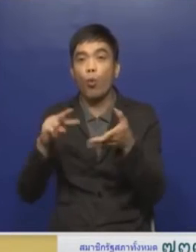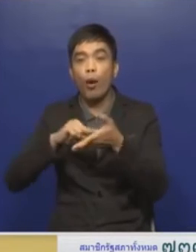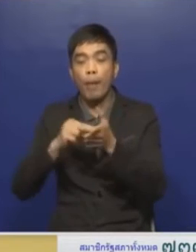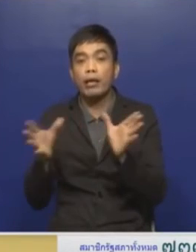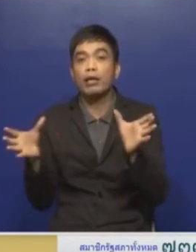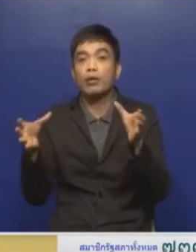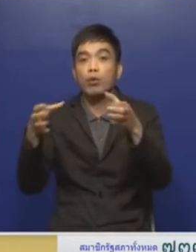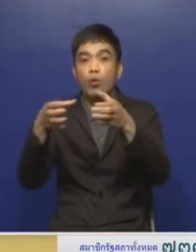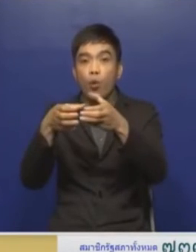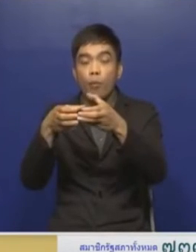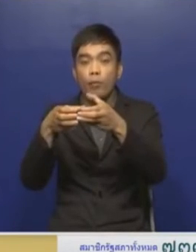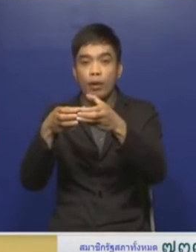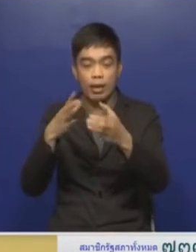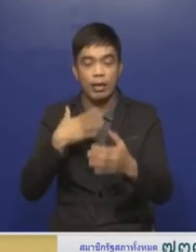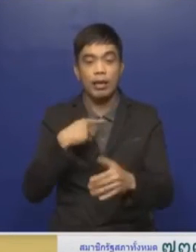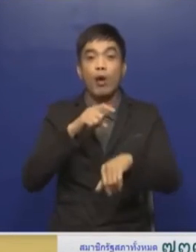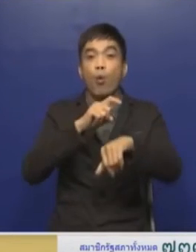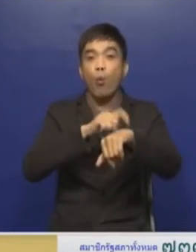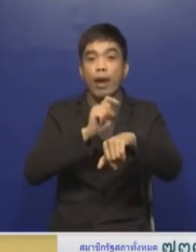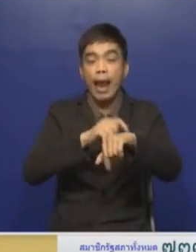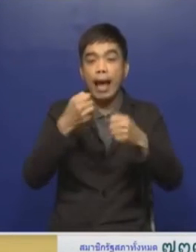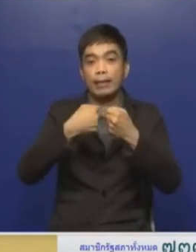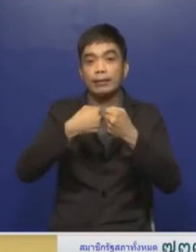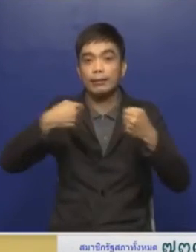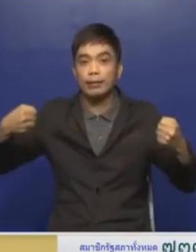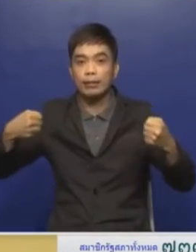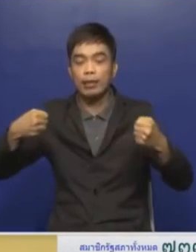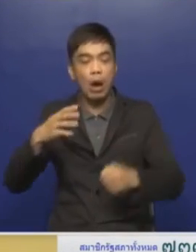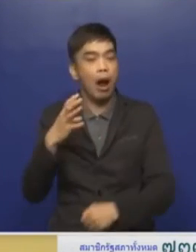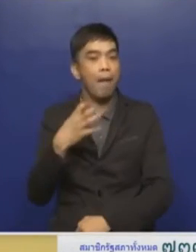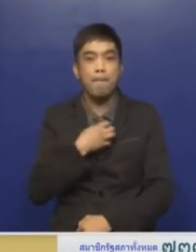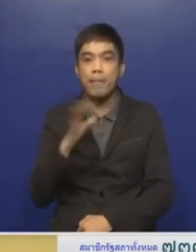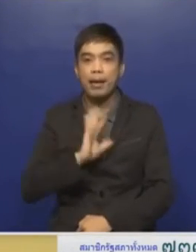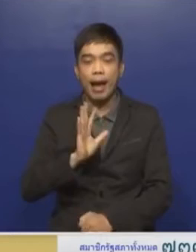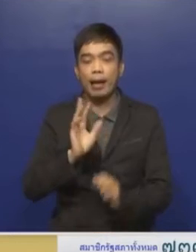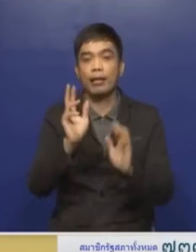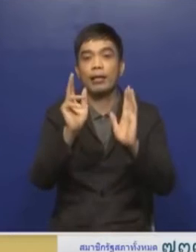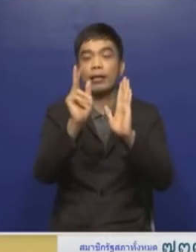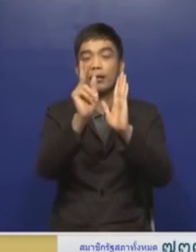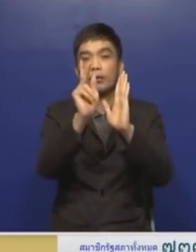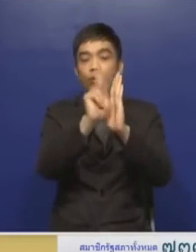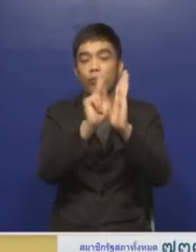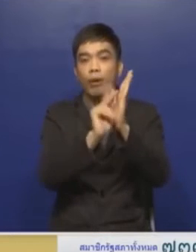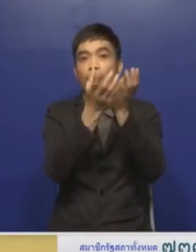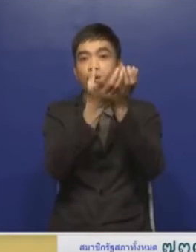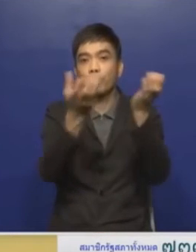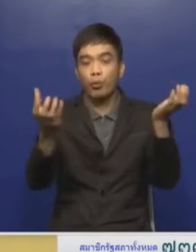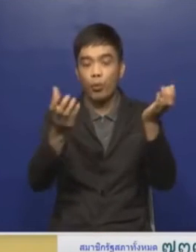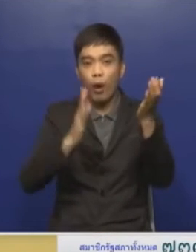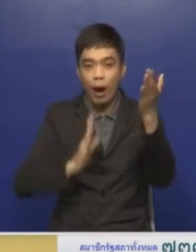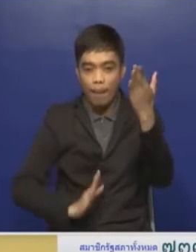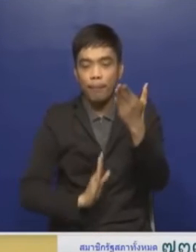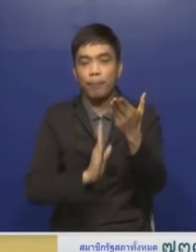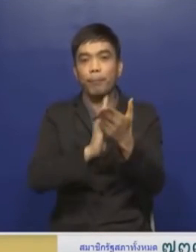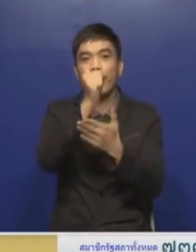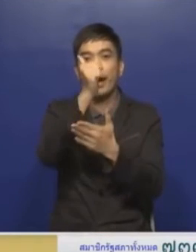มีความคิดที่จะยื้อเวลาที่ไม่ต้องการให้รฐมานูลนี้ผ่าน